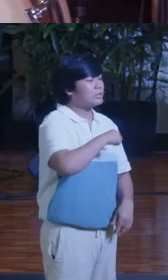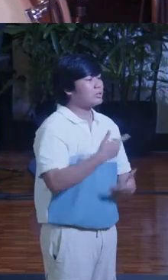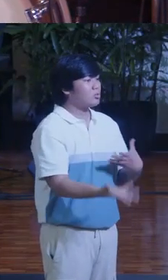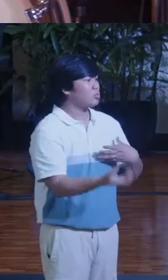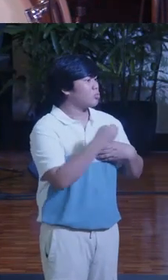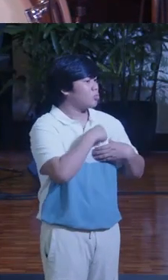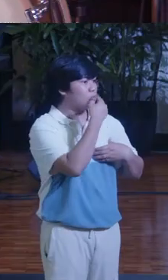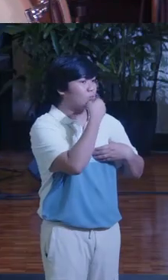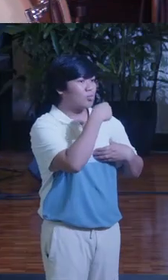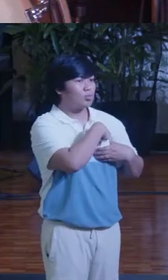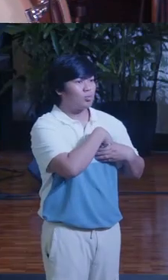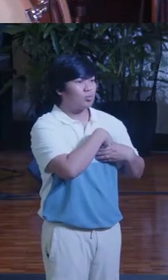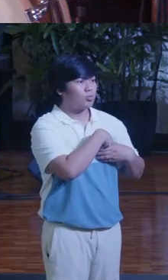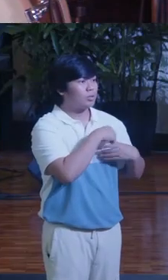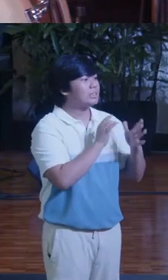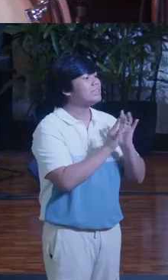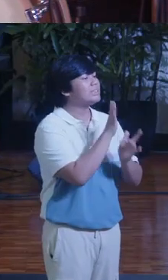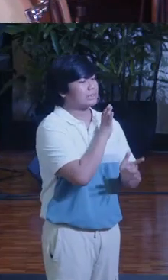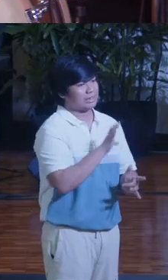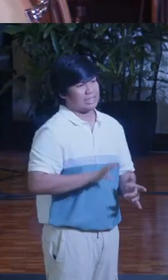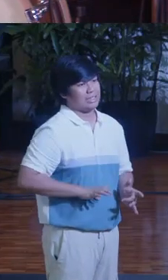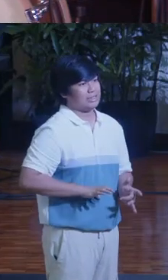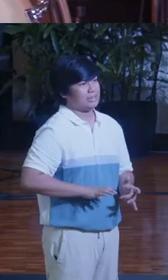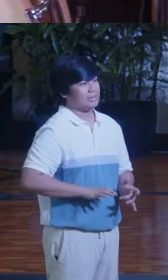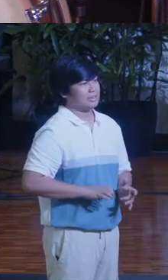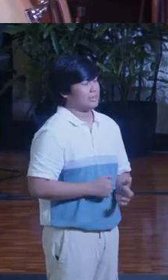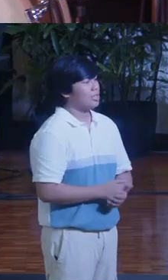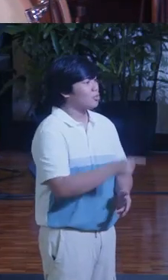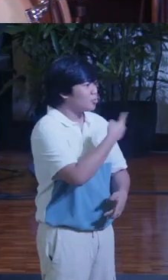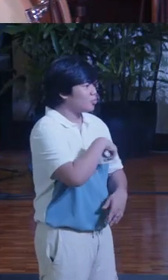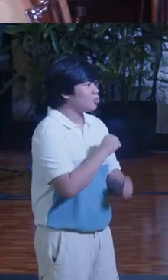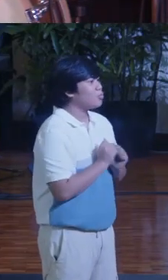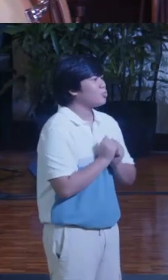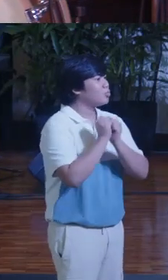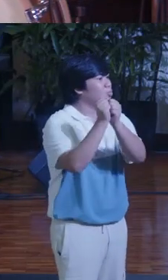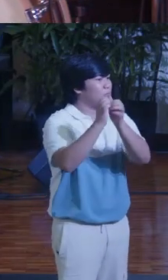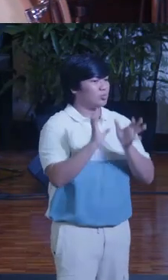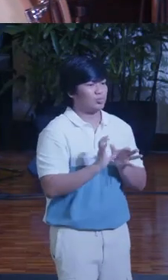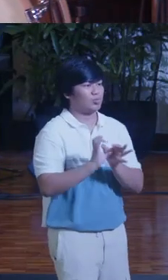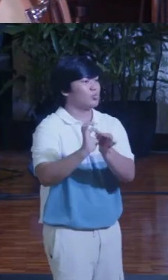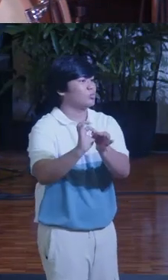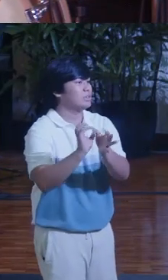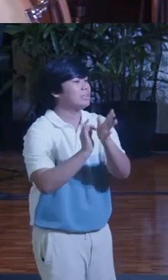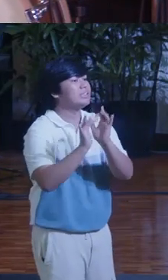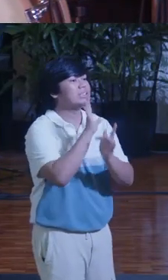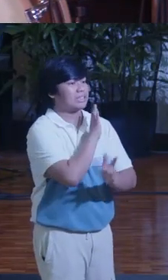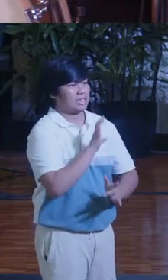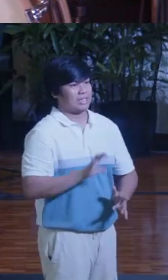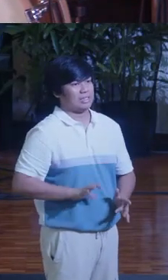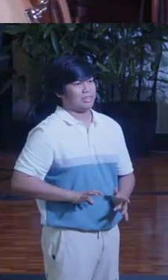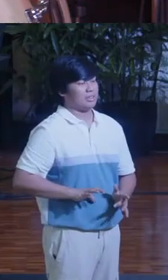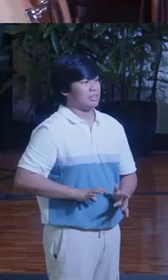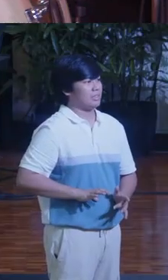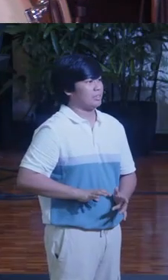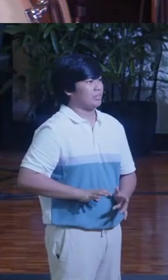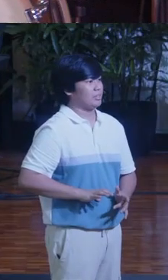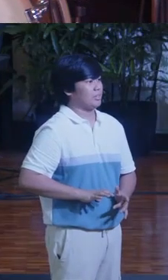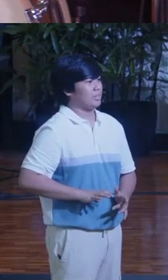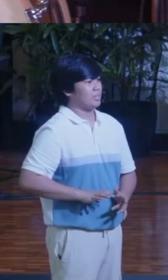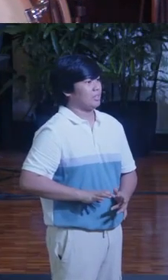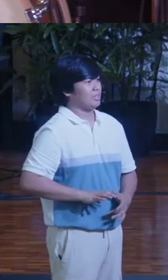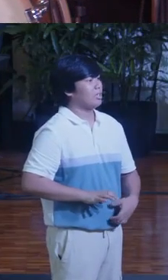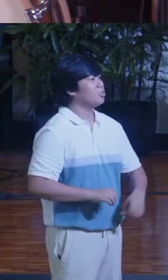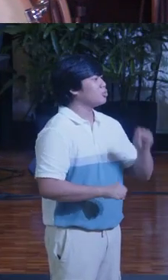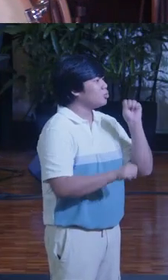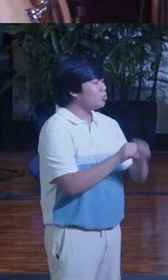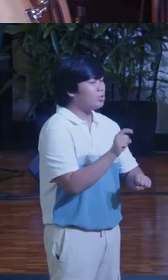Jesus. Kaisa natin siya, tayo ay nasa Kanya, at siya ay nasa atin.